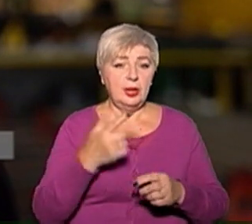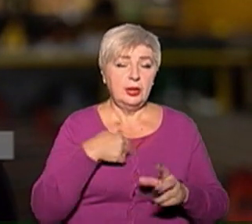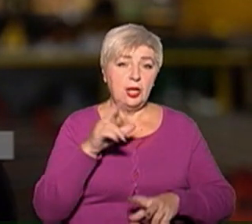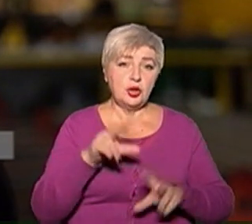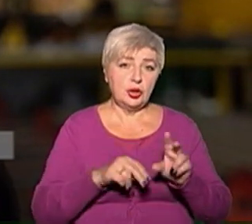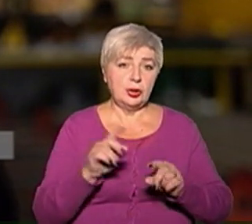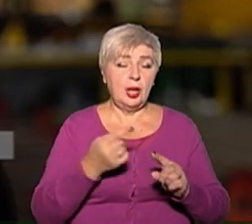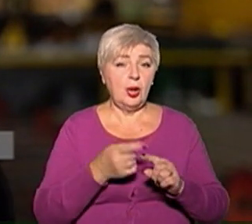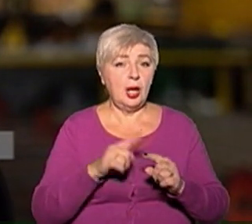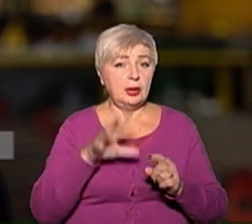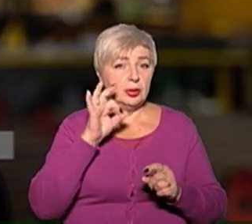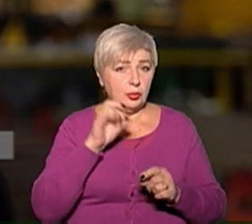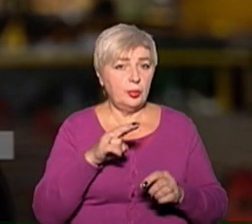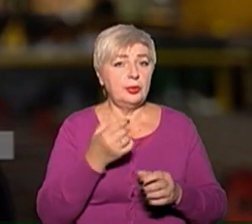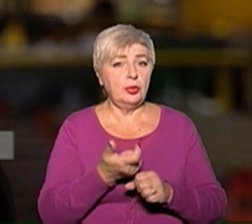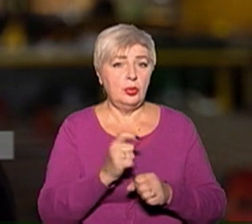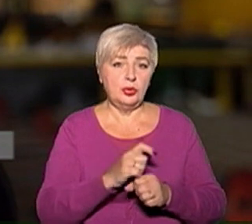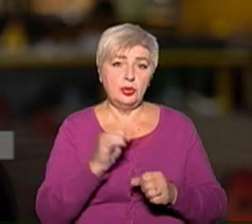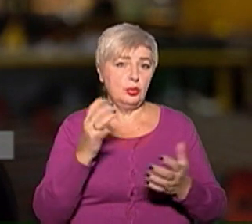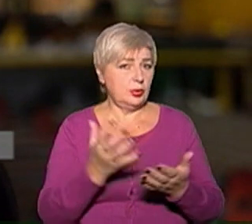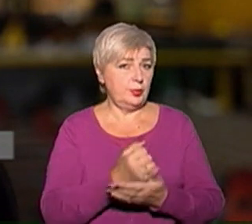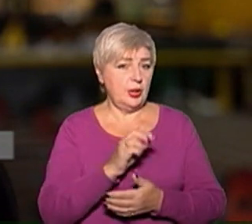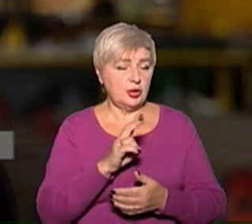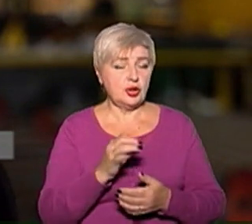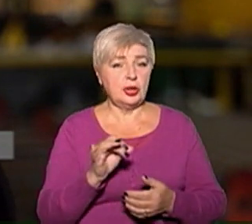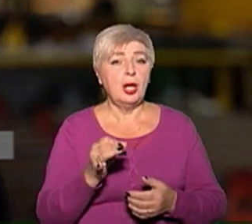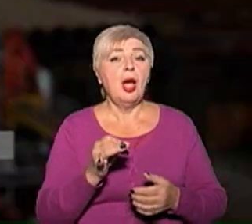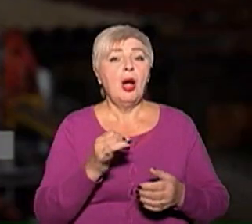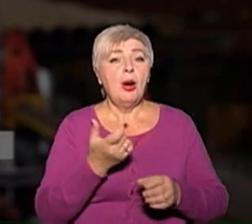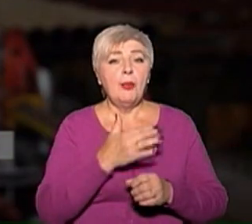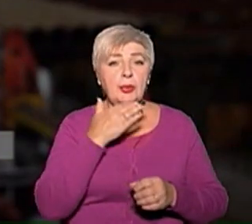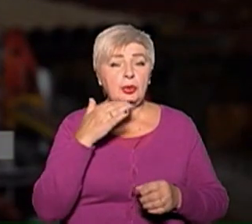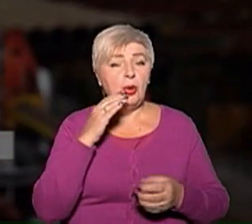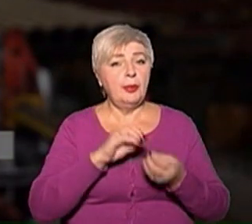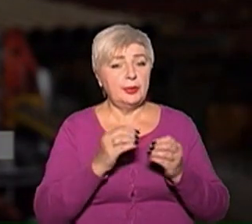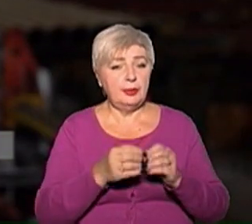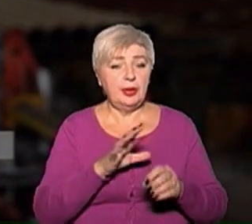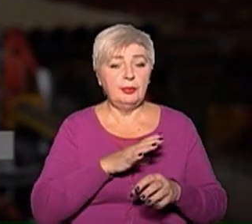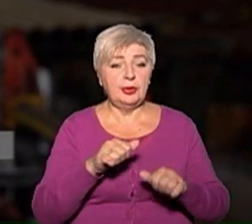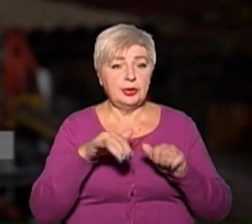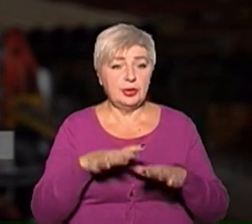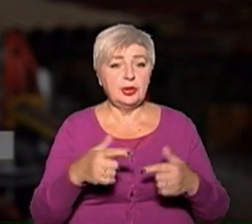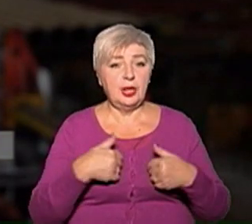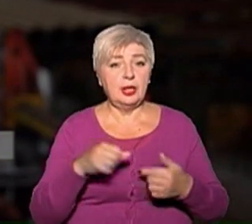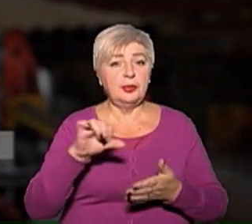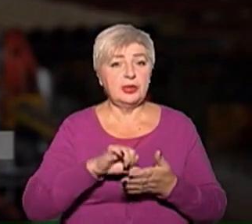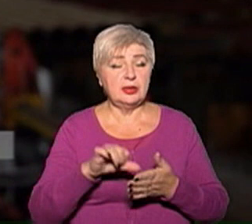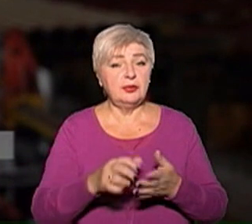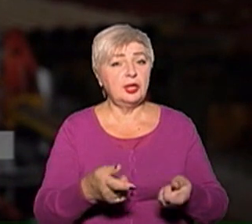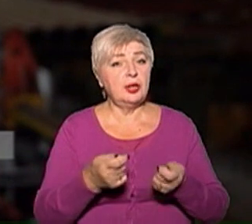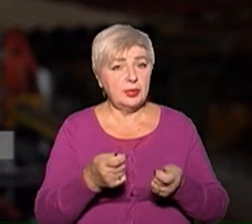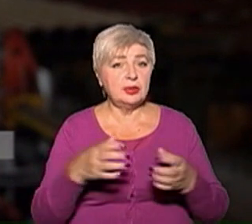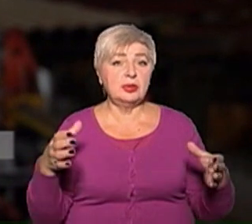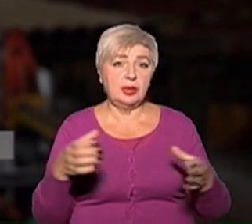опит достатньо успішний. Много проблем было решено. Я как представитель администрации,